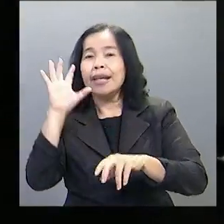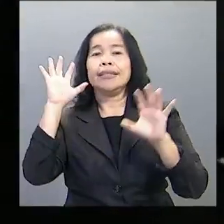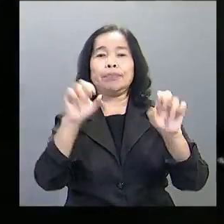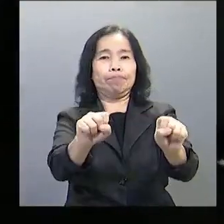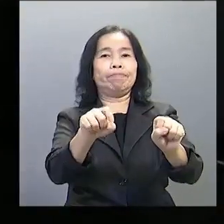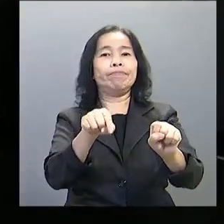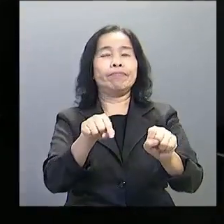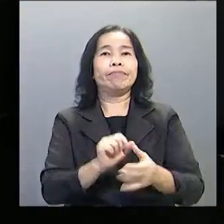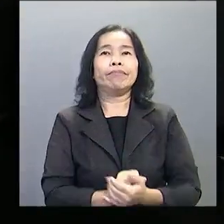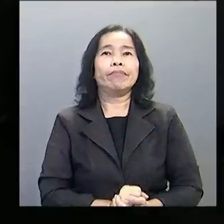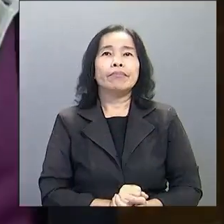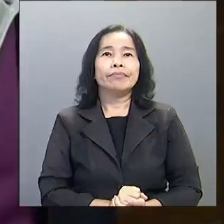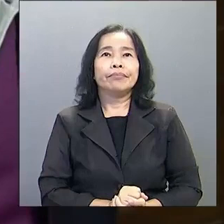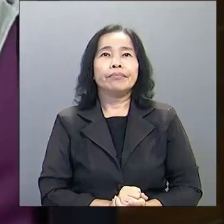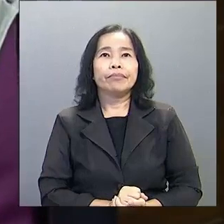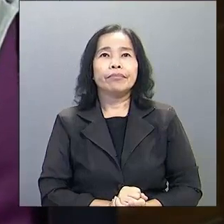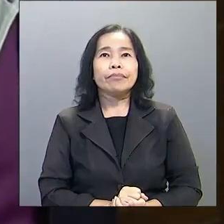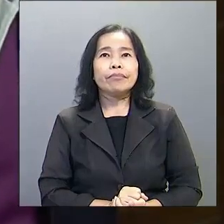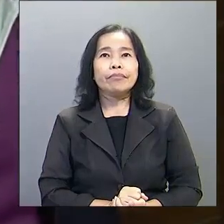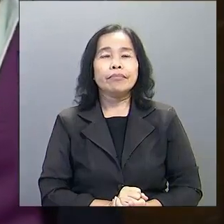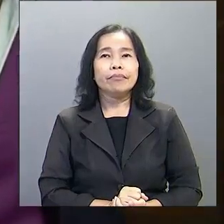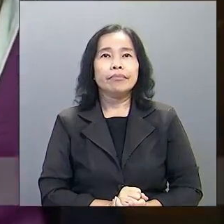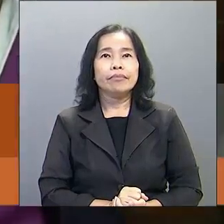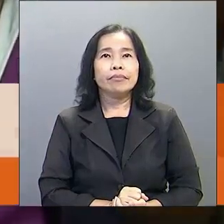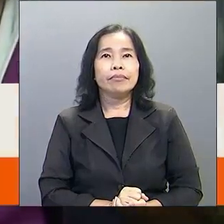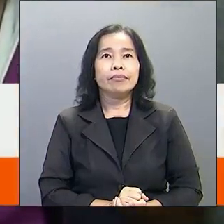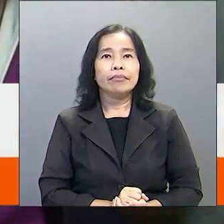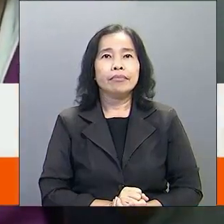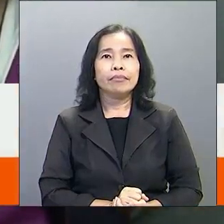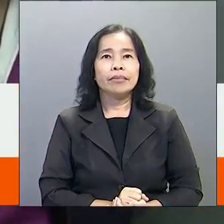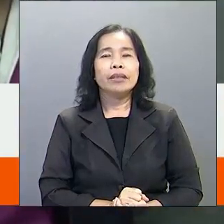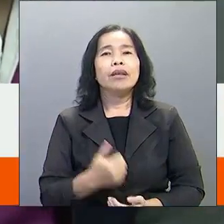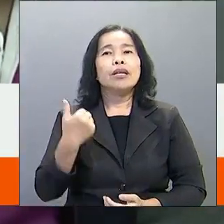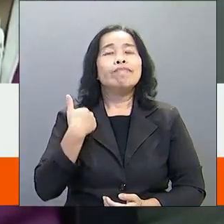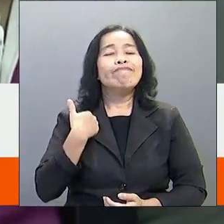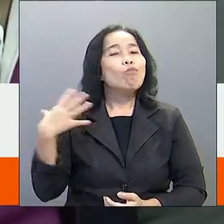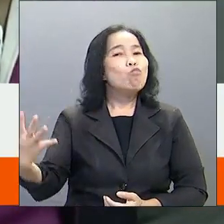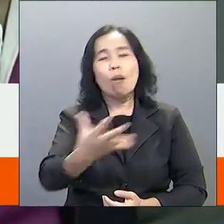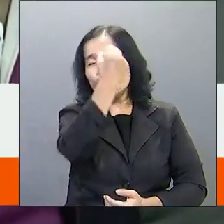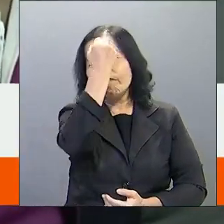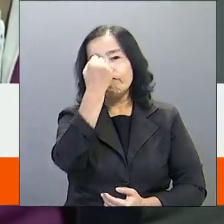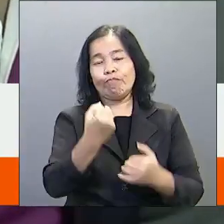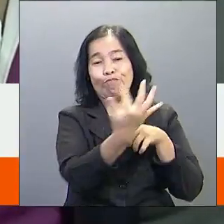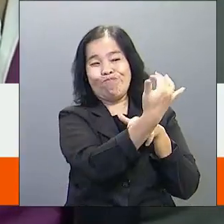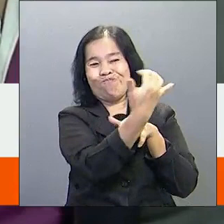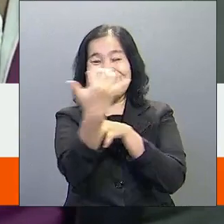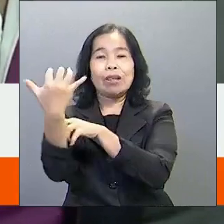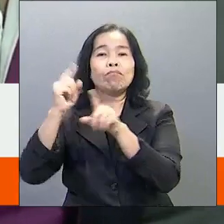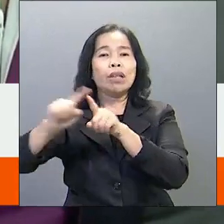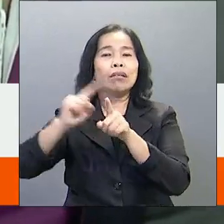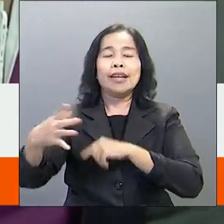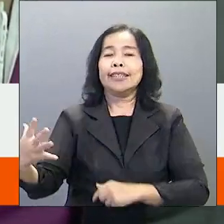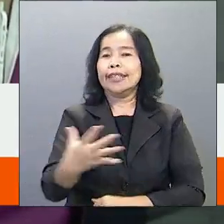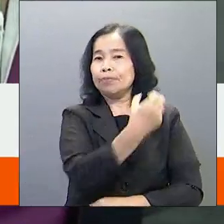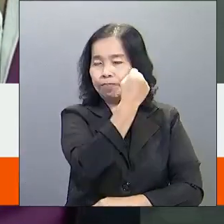ครั้งนี้ค่ะ เราก็เริ่มดำเนินการตรวจยึด2ไซต์2ไซต์หรือ2เหมืองนะครับ